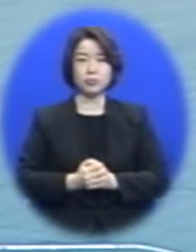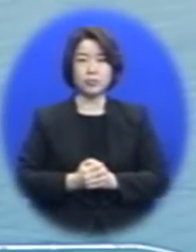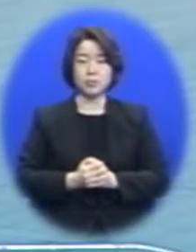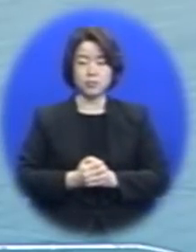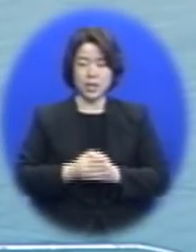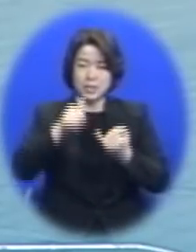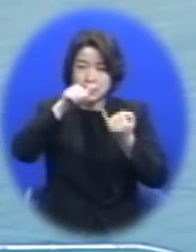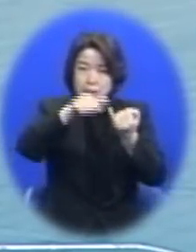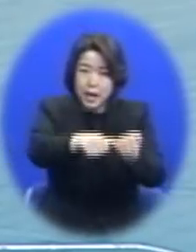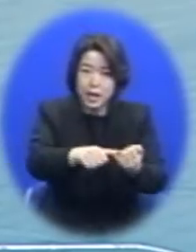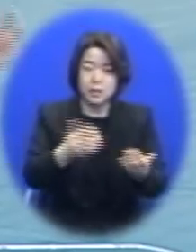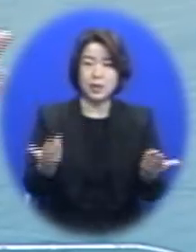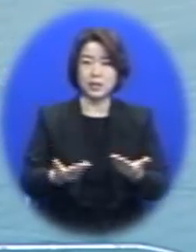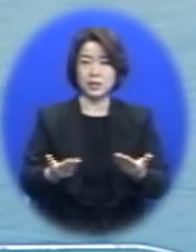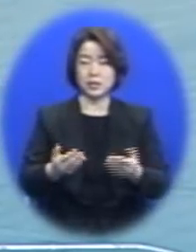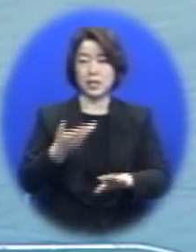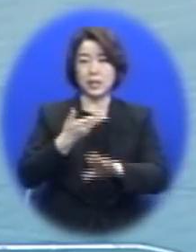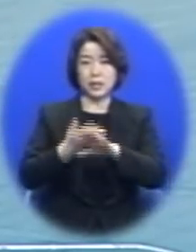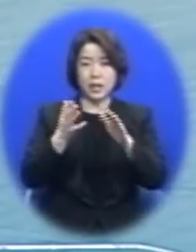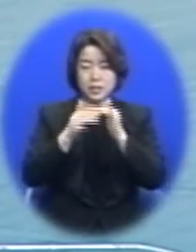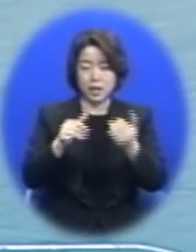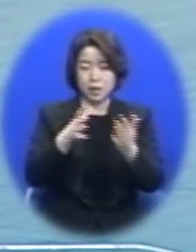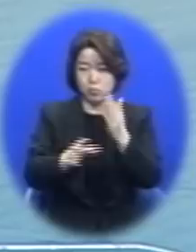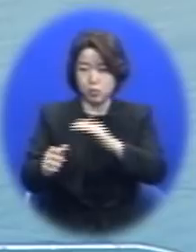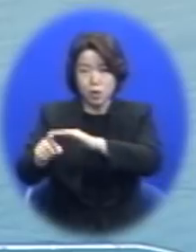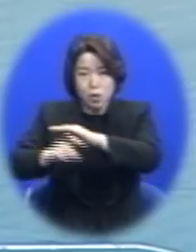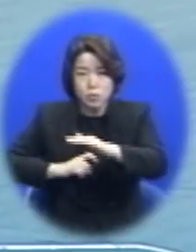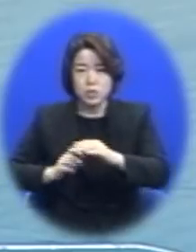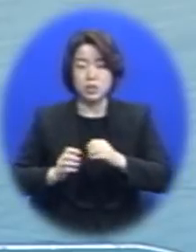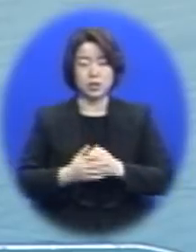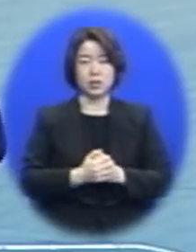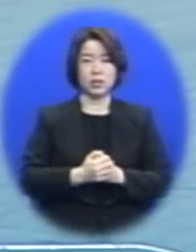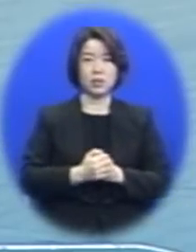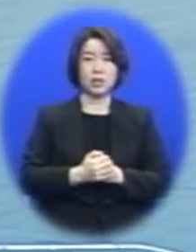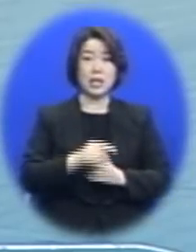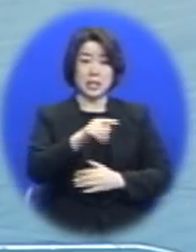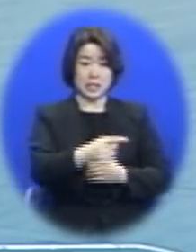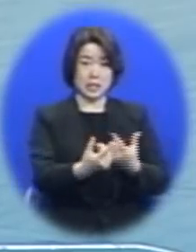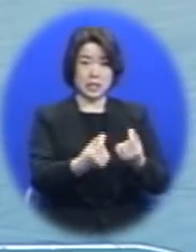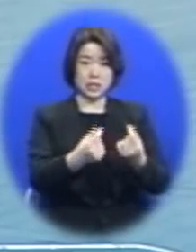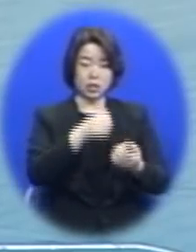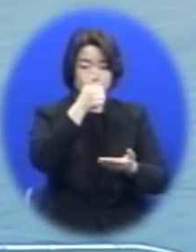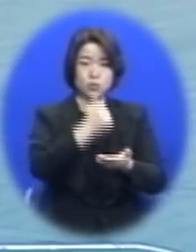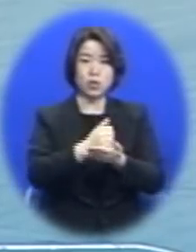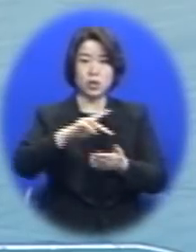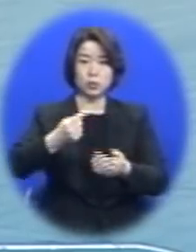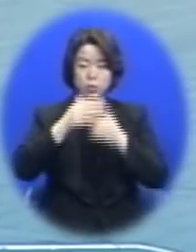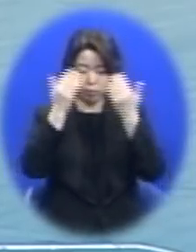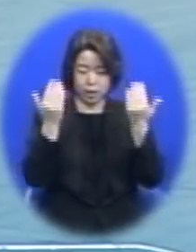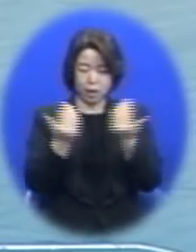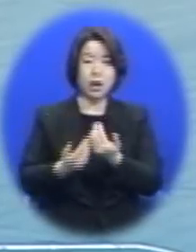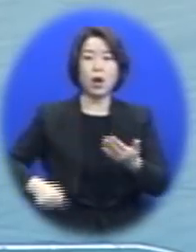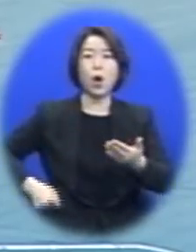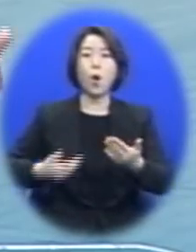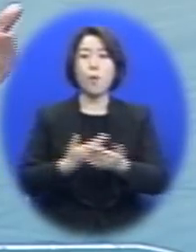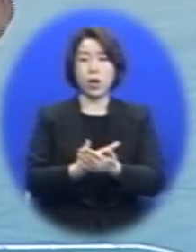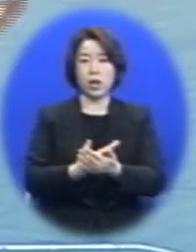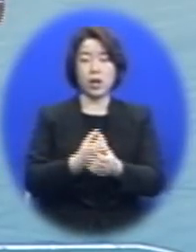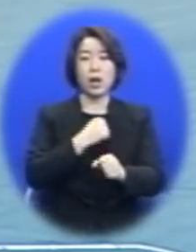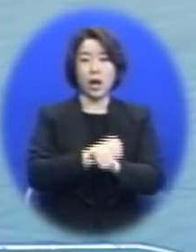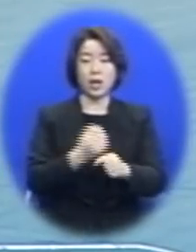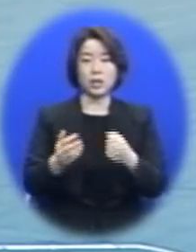가난했던 일들 다른 사람이 물건을 훔쳤던 리르 이런 죄까지 회개를 하니까 오히려 교회가